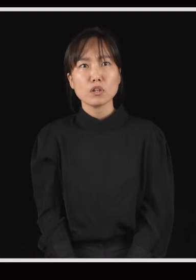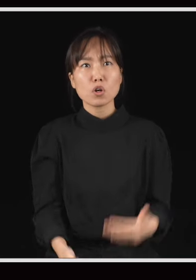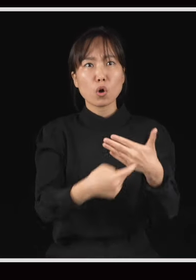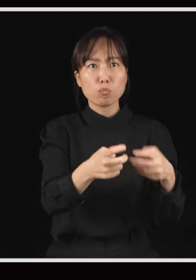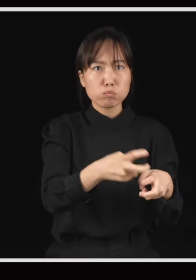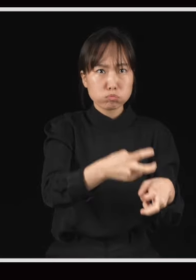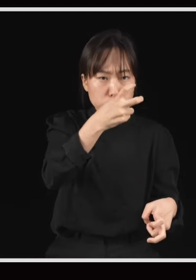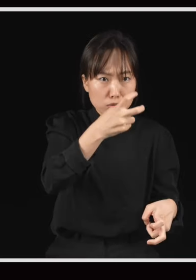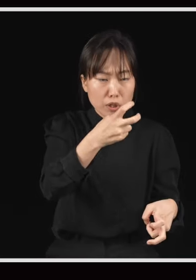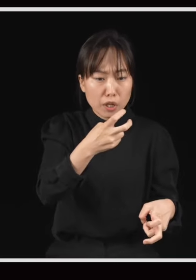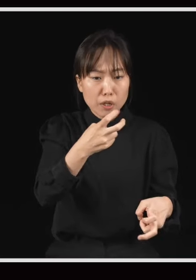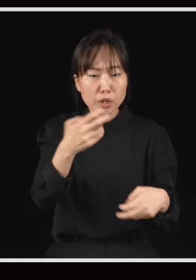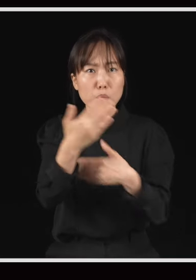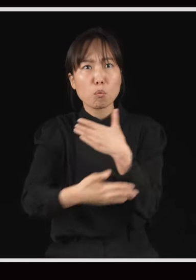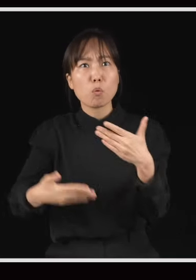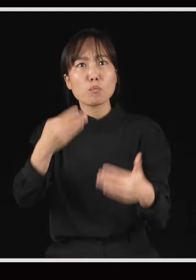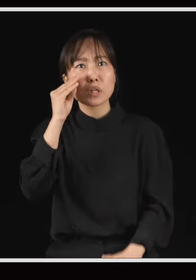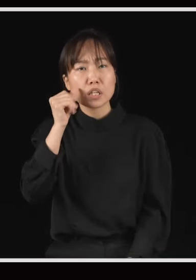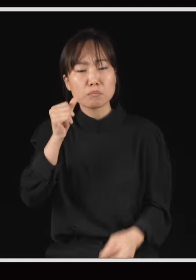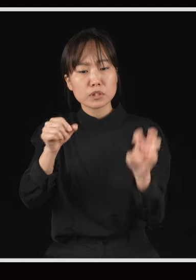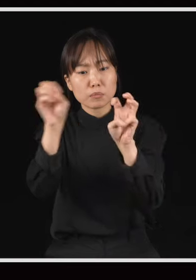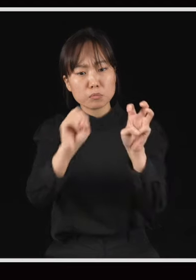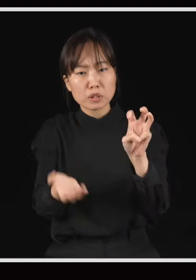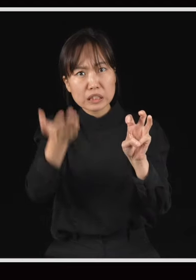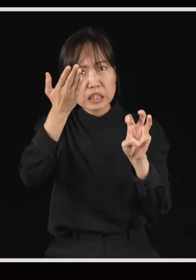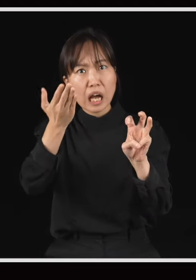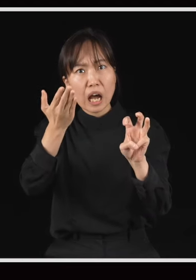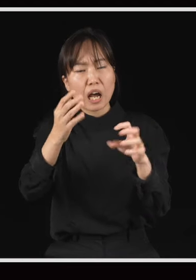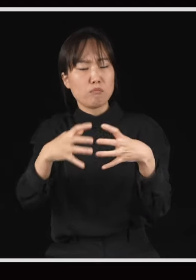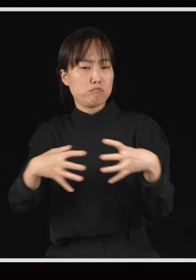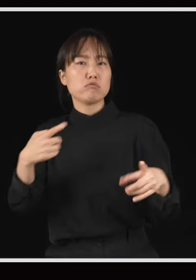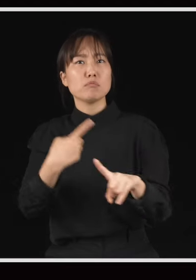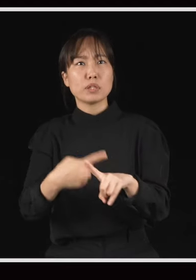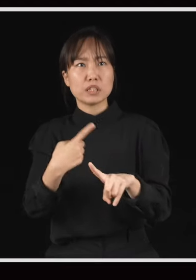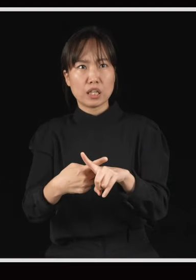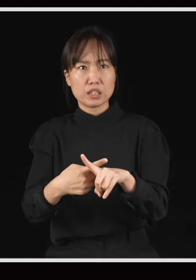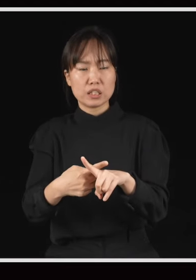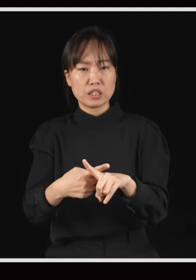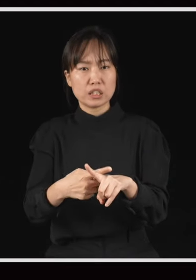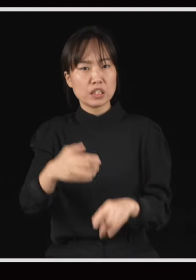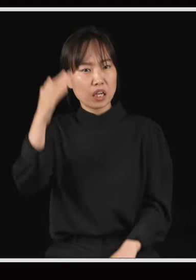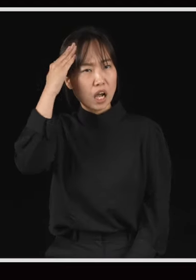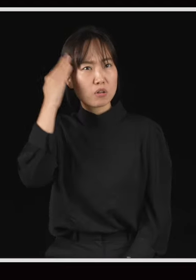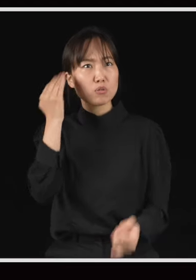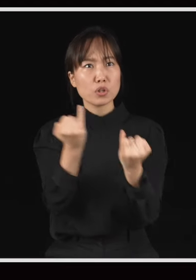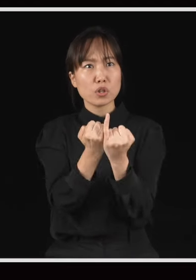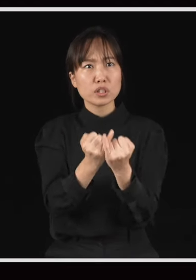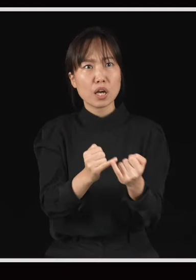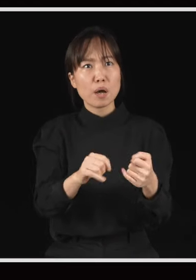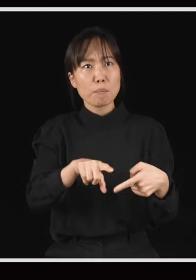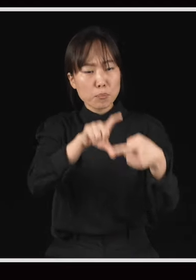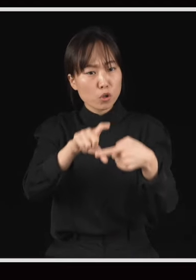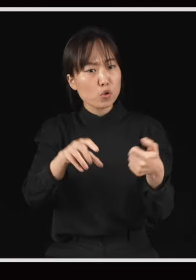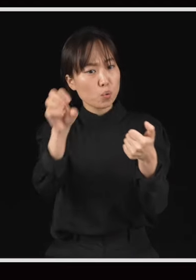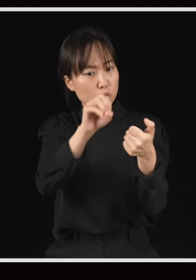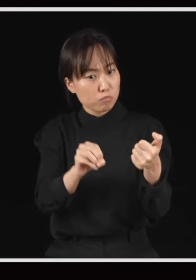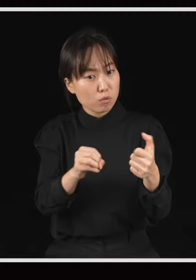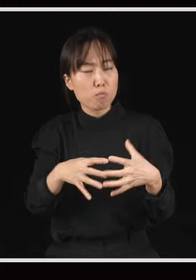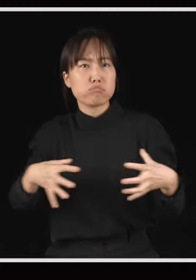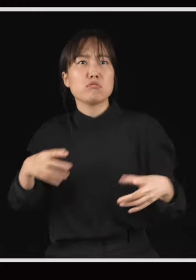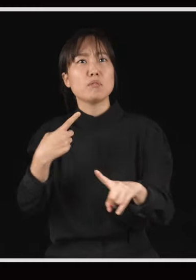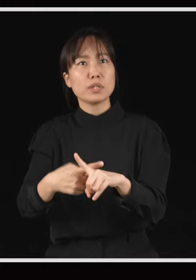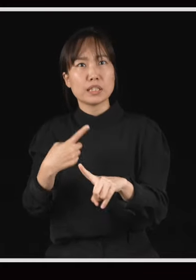비만이 아니더라도 체지방률이 30%가 넘으면 마른 비만이에요. 근데 우리나라는 평균이 마른 비만이에요. 그러니까